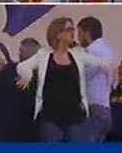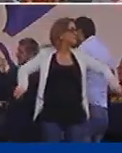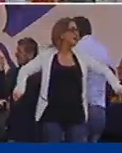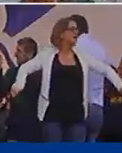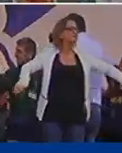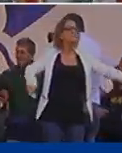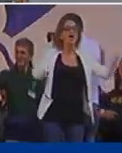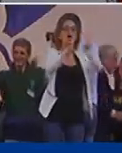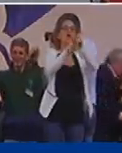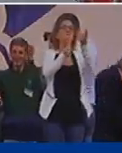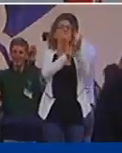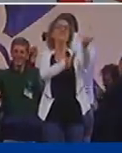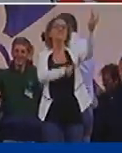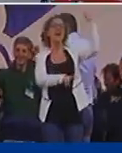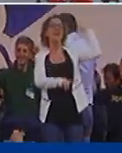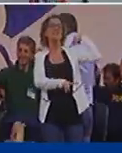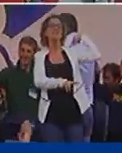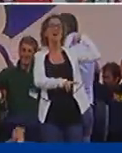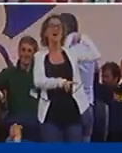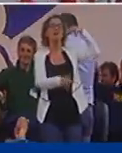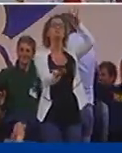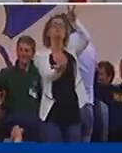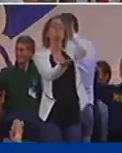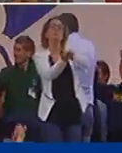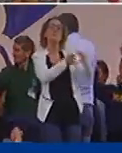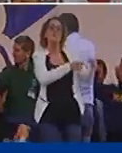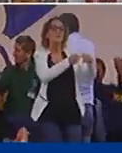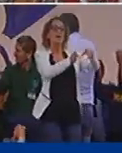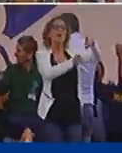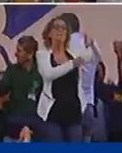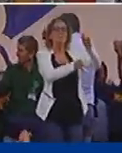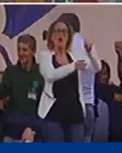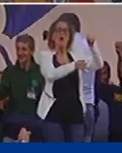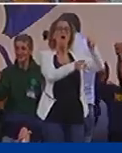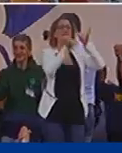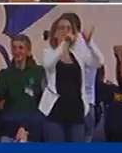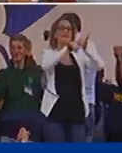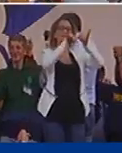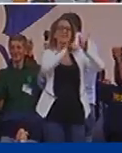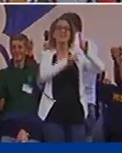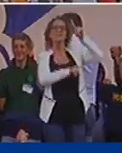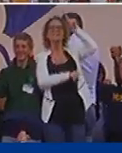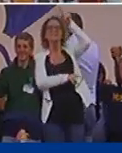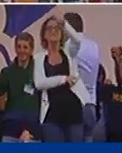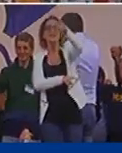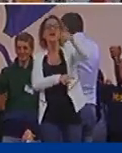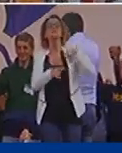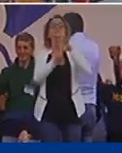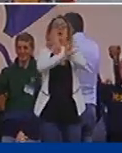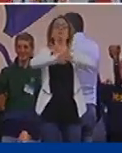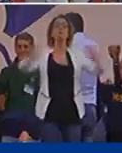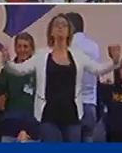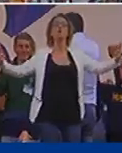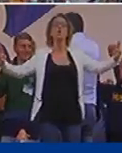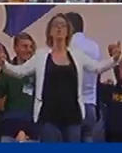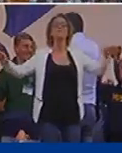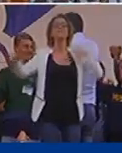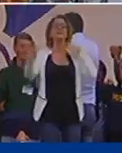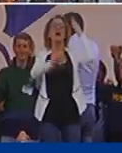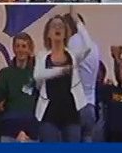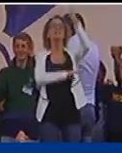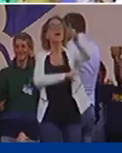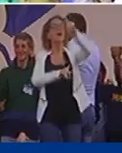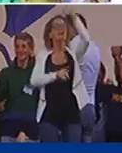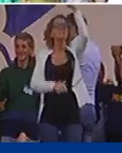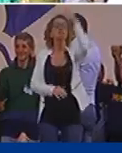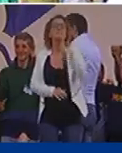Come 20 anni fa, lo giurammo sul Po' e a Venezia siamo pronti a andare fino